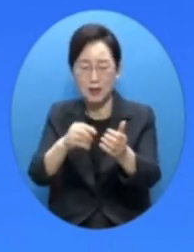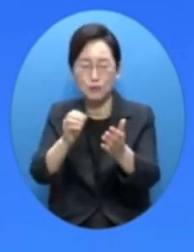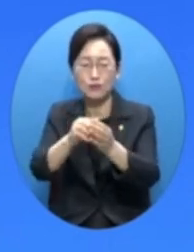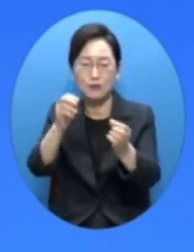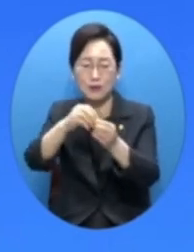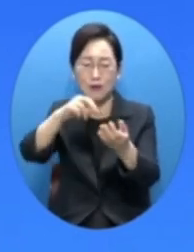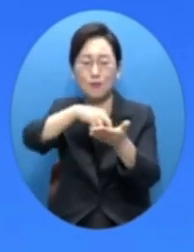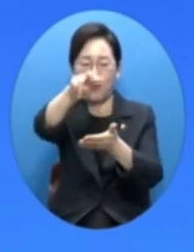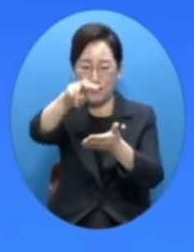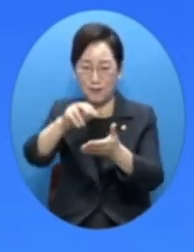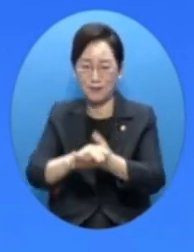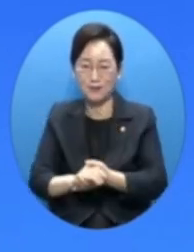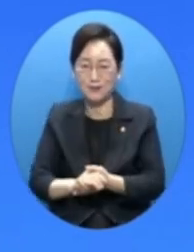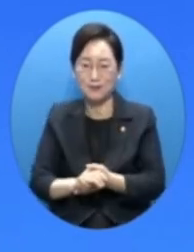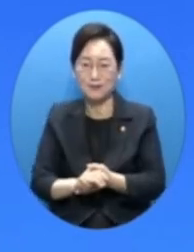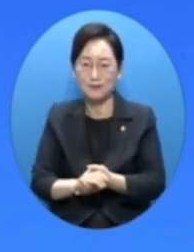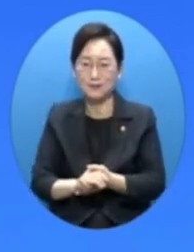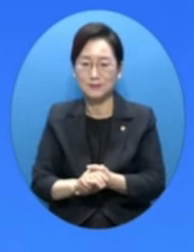보내왔습니다.